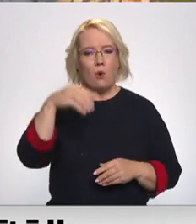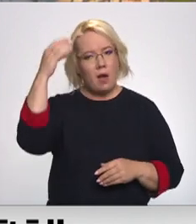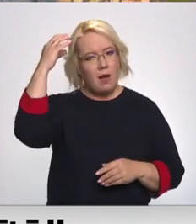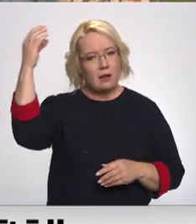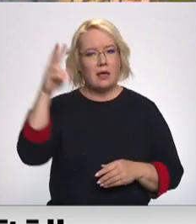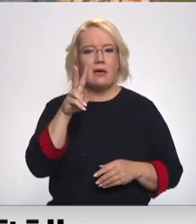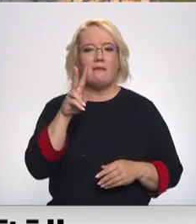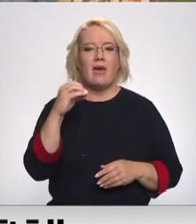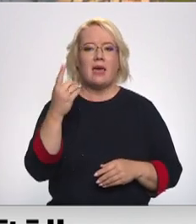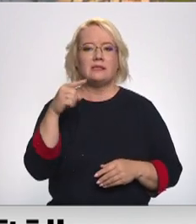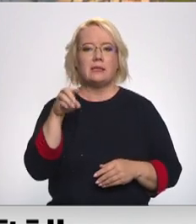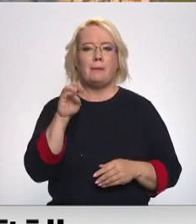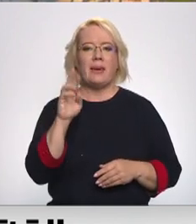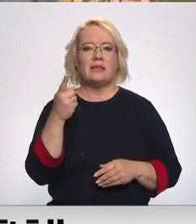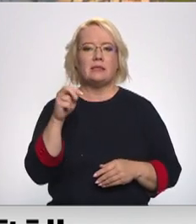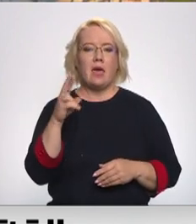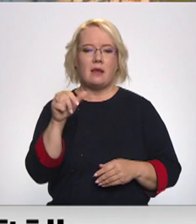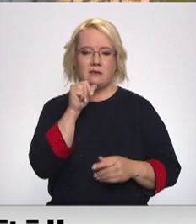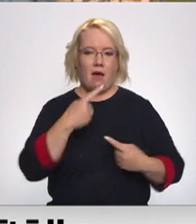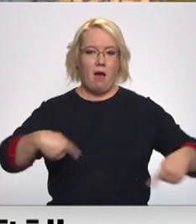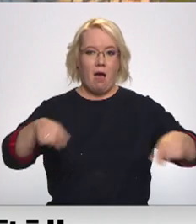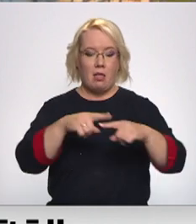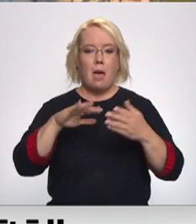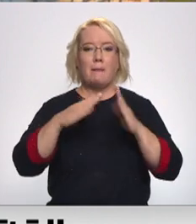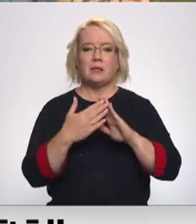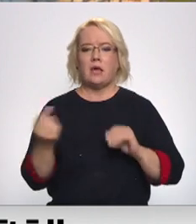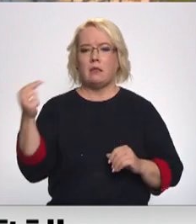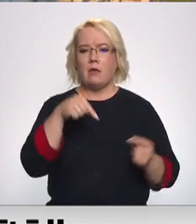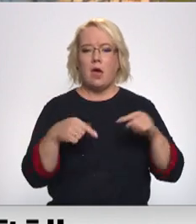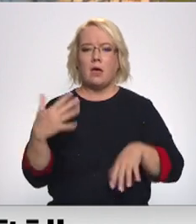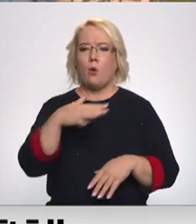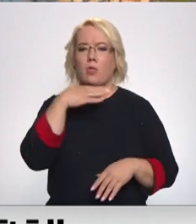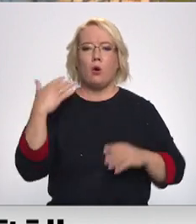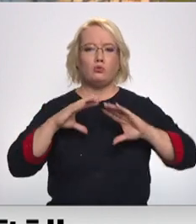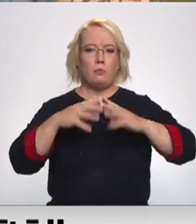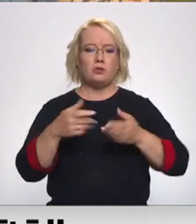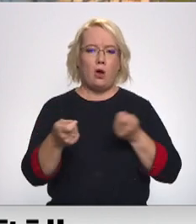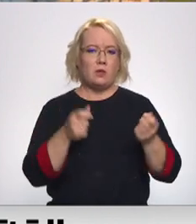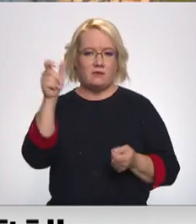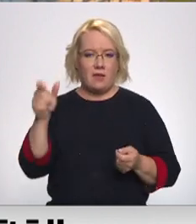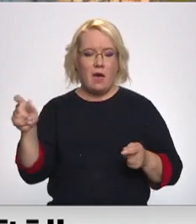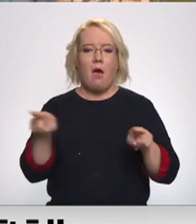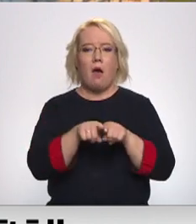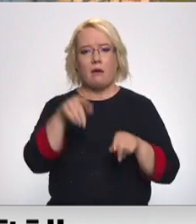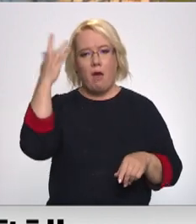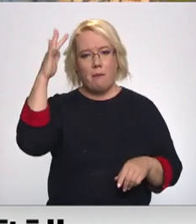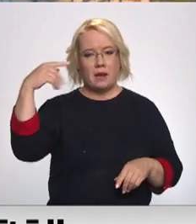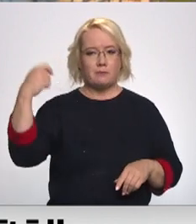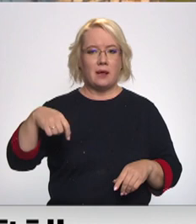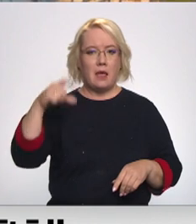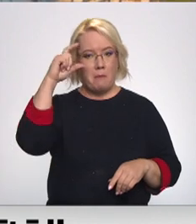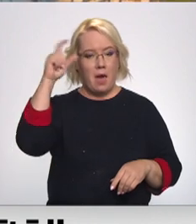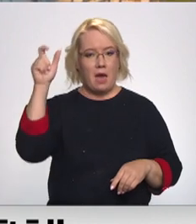Westminsteras zālē. Tikmēr pilsētā jau ir ieradušies daudzu pasaules valstu vadītāji, arī ASV prezidents Joe Bidens, kam vakarā